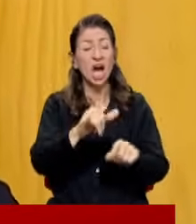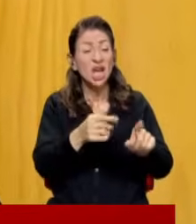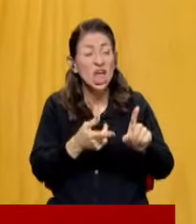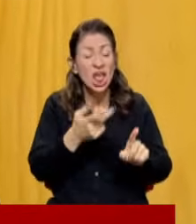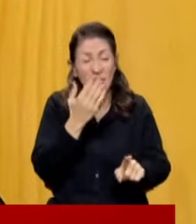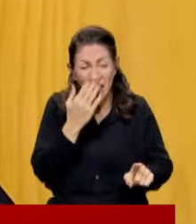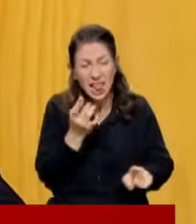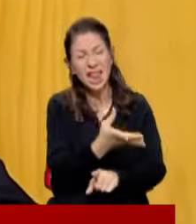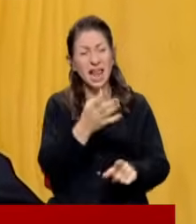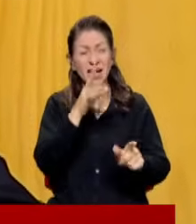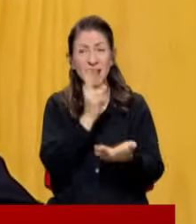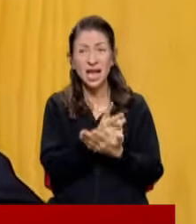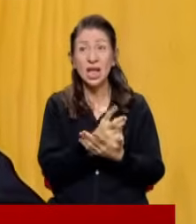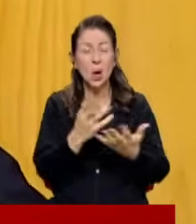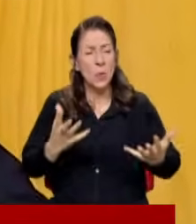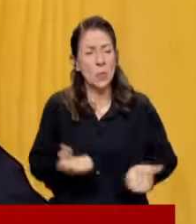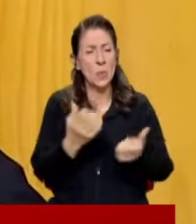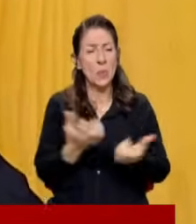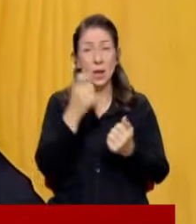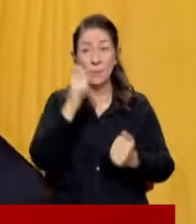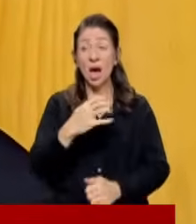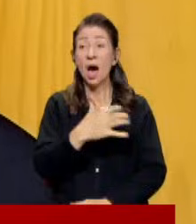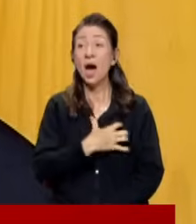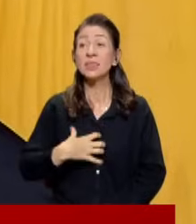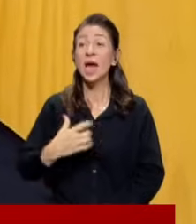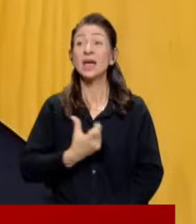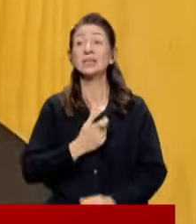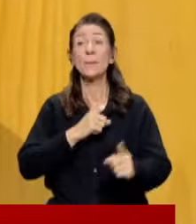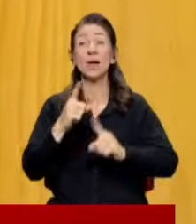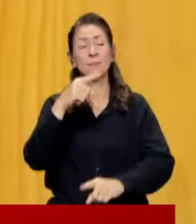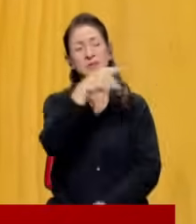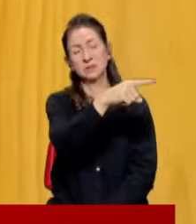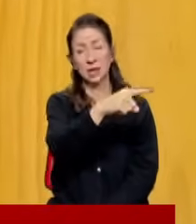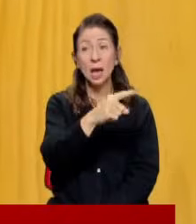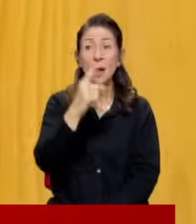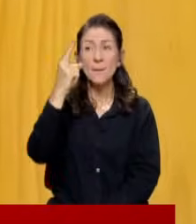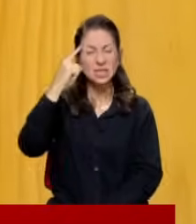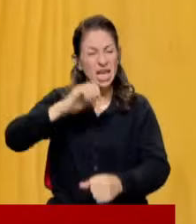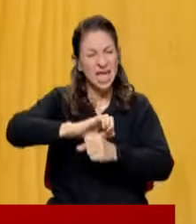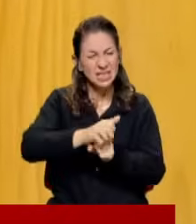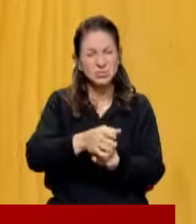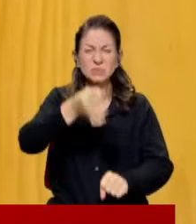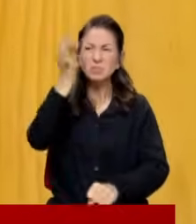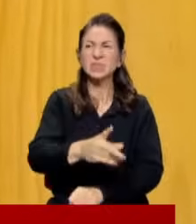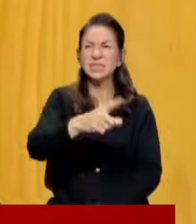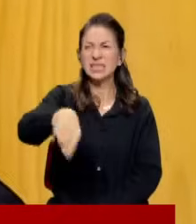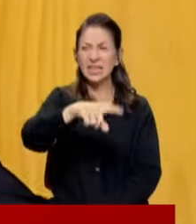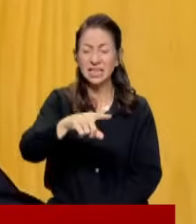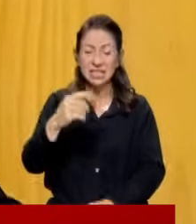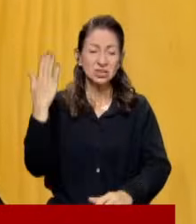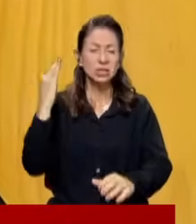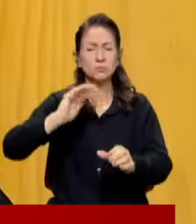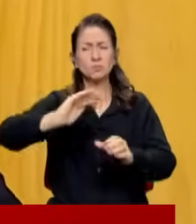ihlali kararıyla can simidi uzatan anayasa mahkemesidir. Başını ezdiğimiz hainlerin